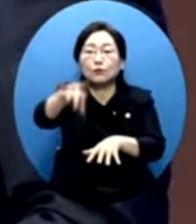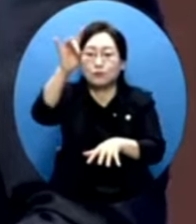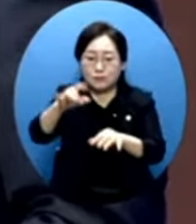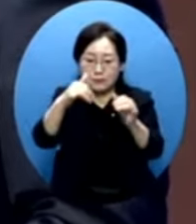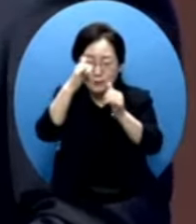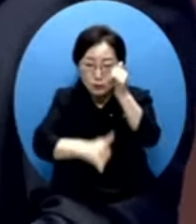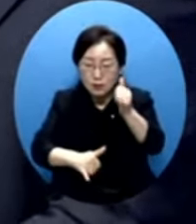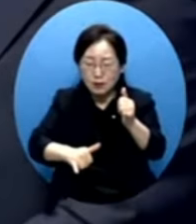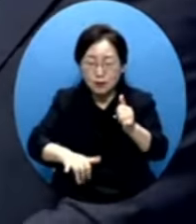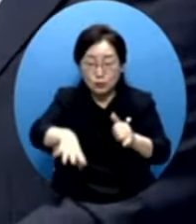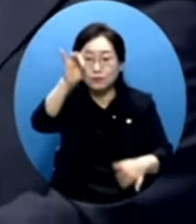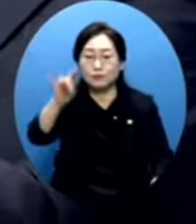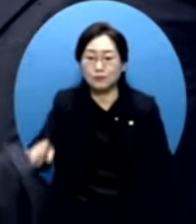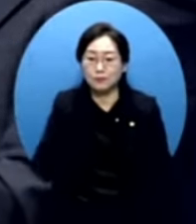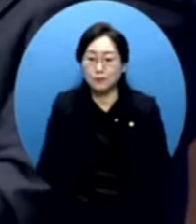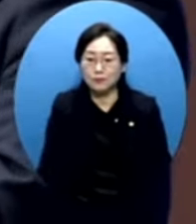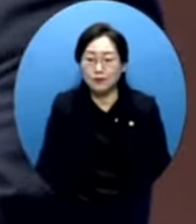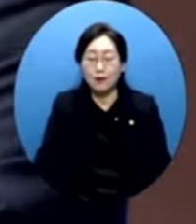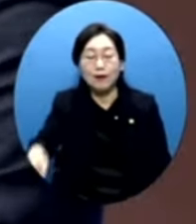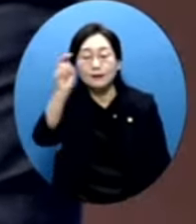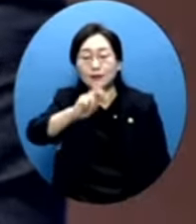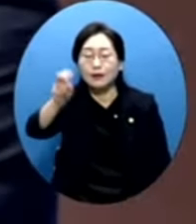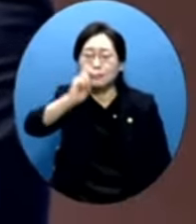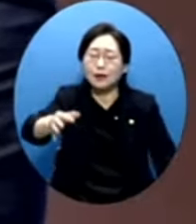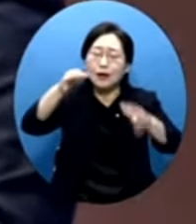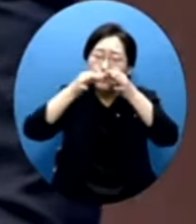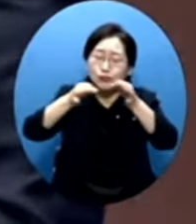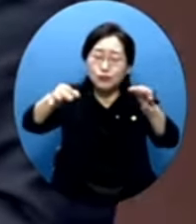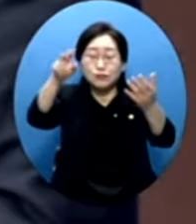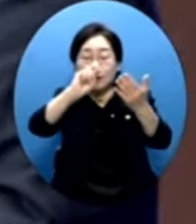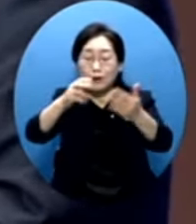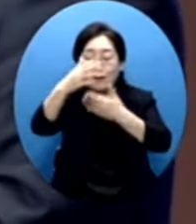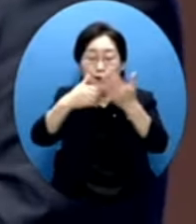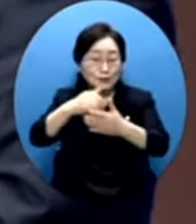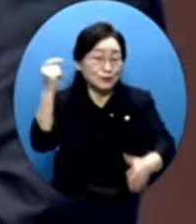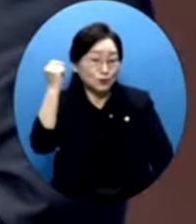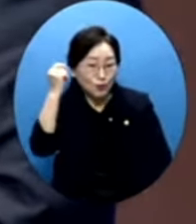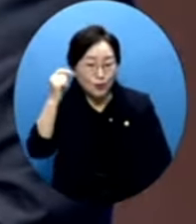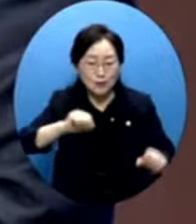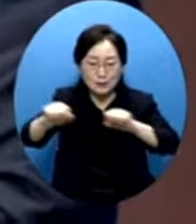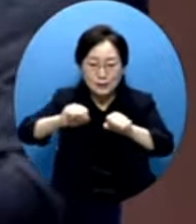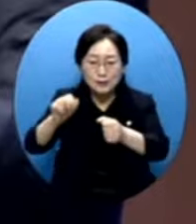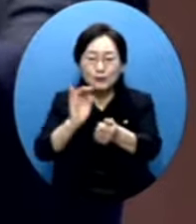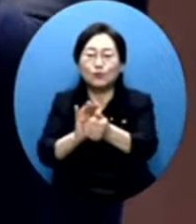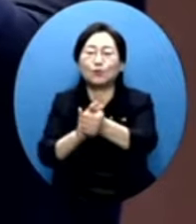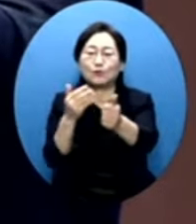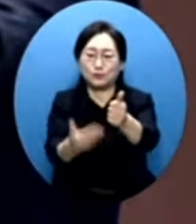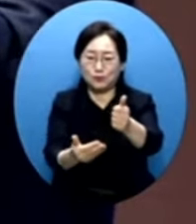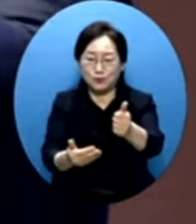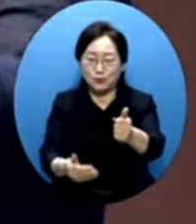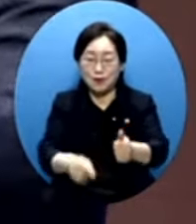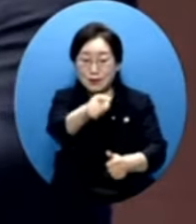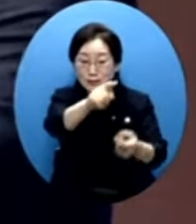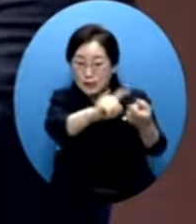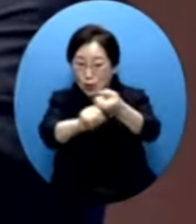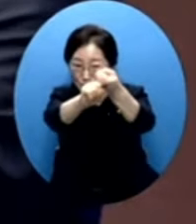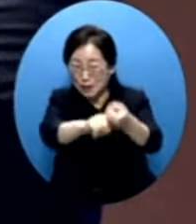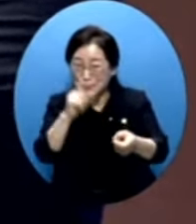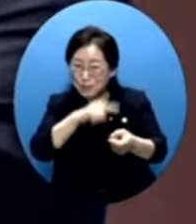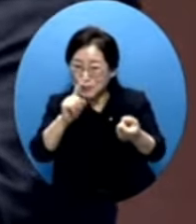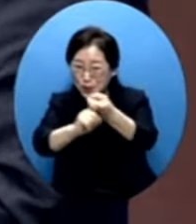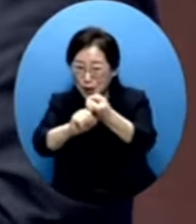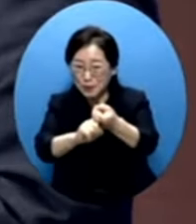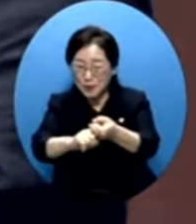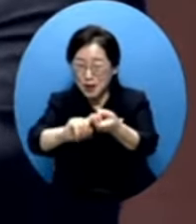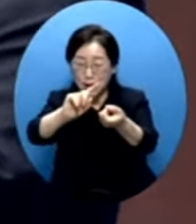없습니다 그런데 저들이 찬양을 부르며 나갈 때 하나님 역사하셨습니다 하나님께 역사해 주셔서 저 연합군 그리 서로 서로 막